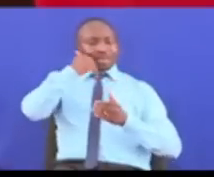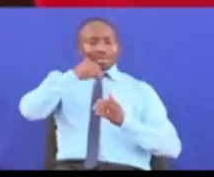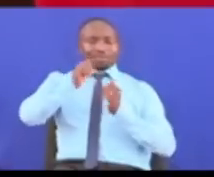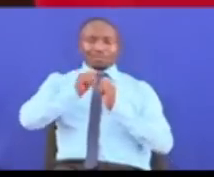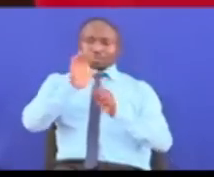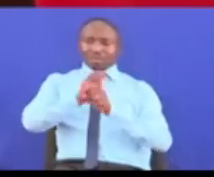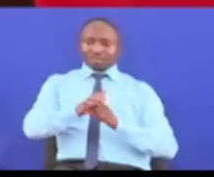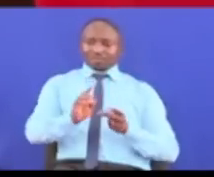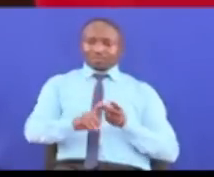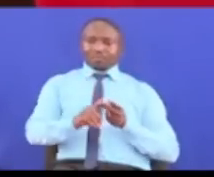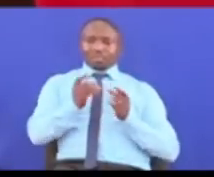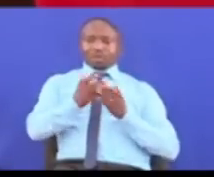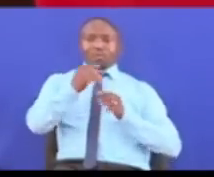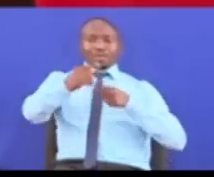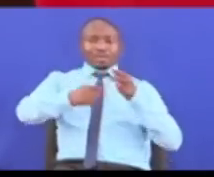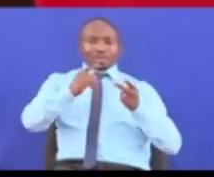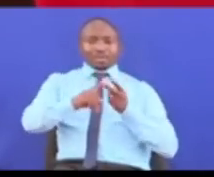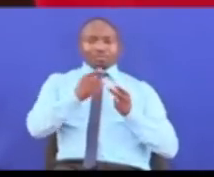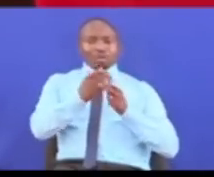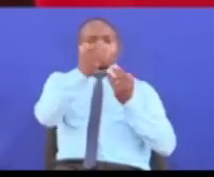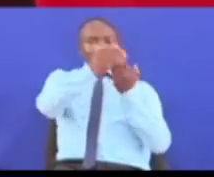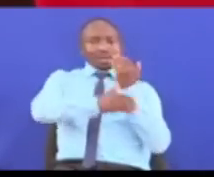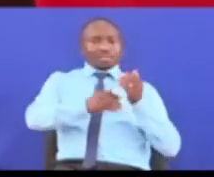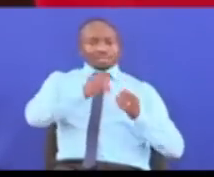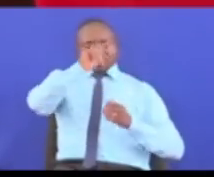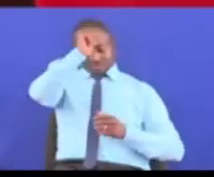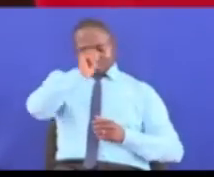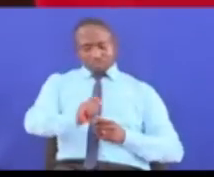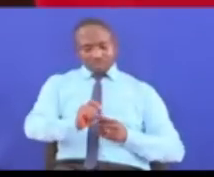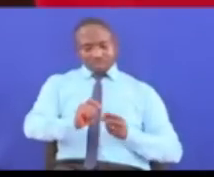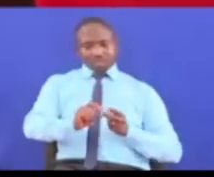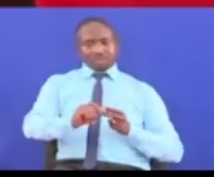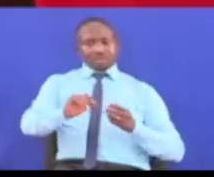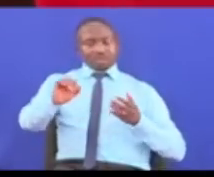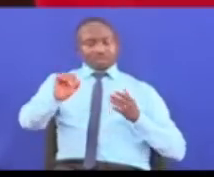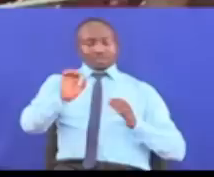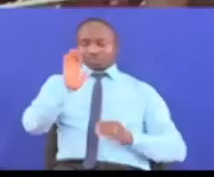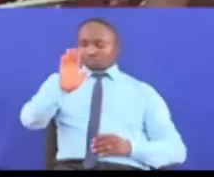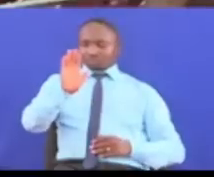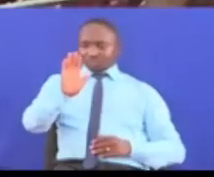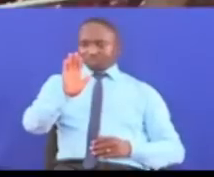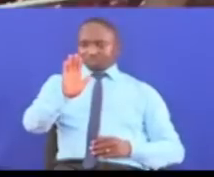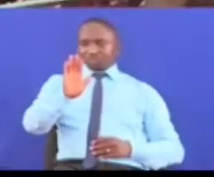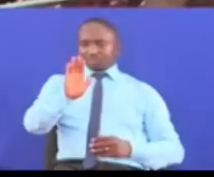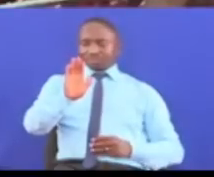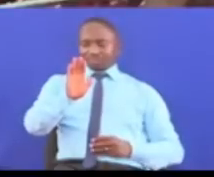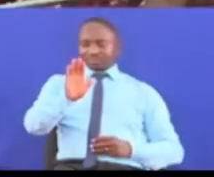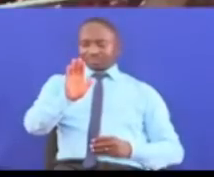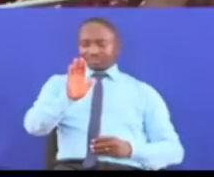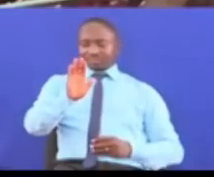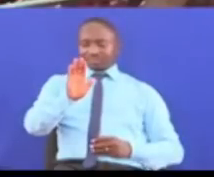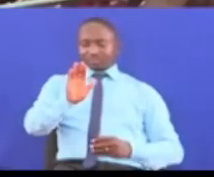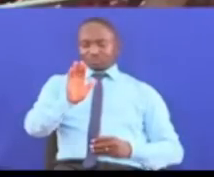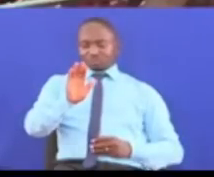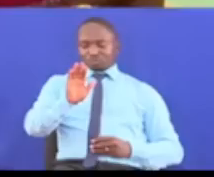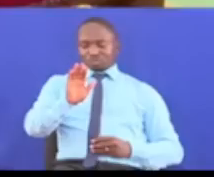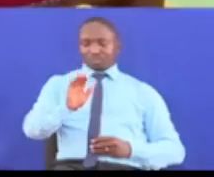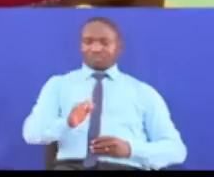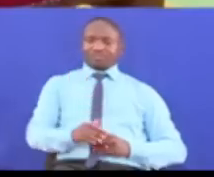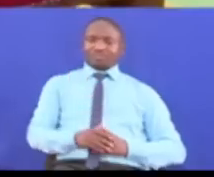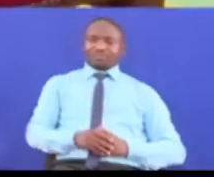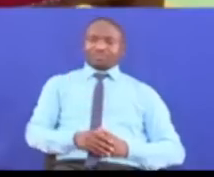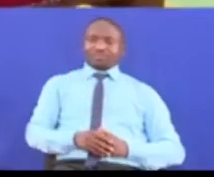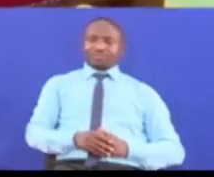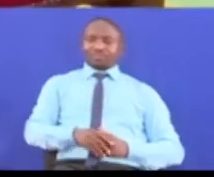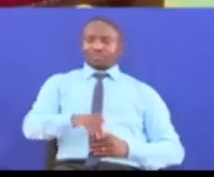mak baada ya kumba radhi meshi munge nauta kauli hiyo haya ngo naomba ni ngo meshi masi